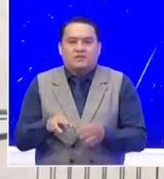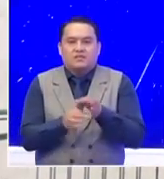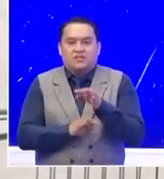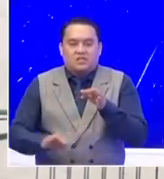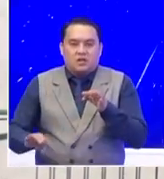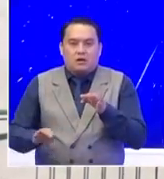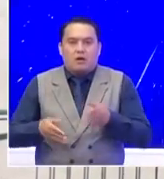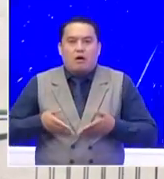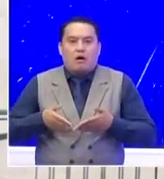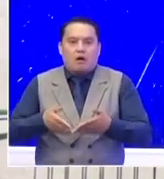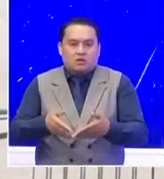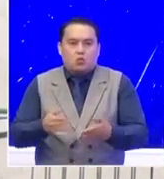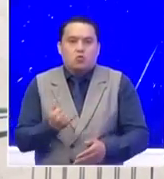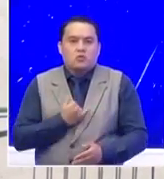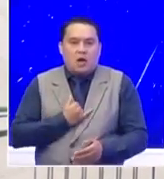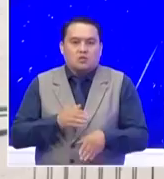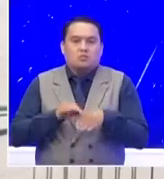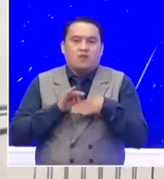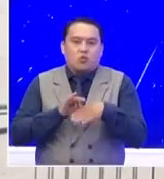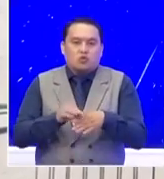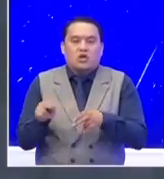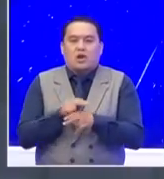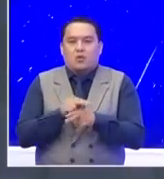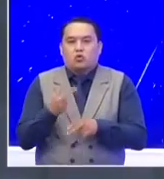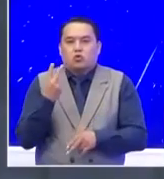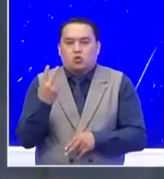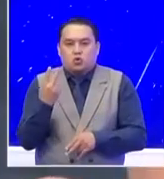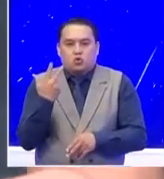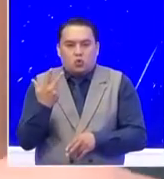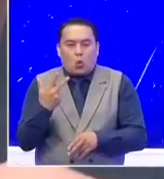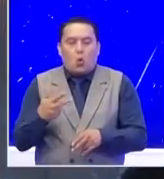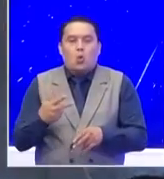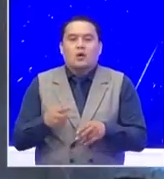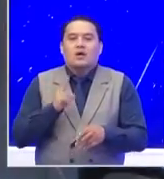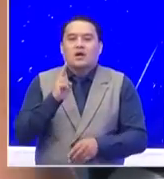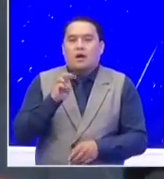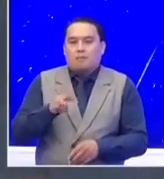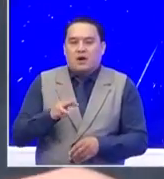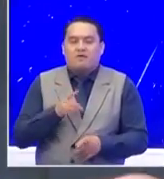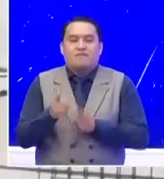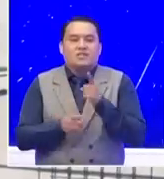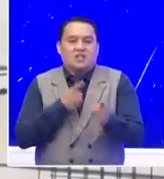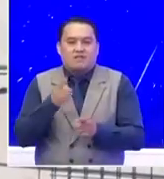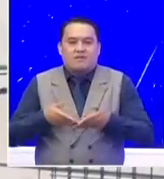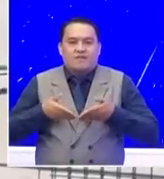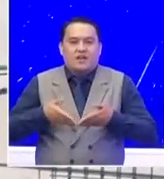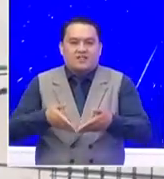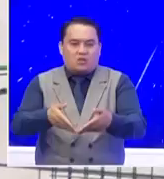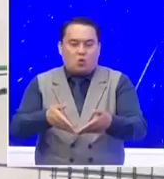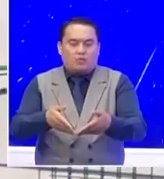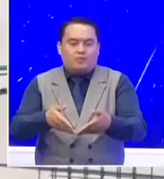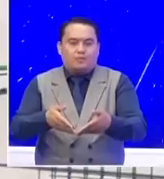По арочным сетям у нас ведется ремонт 3 километров восстановления. Это устройство лотков. В селе Карабулак сейчас у